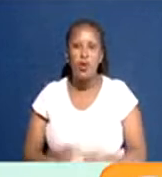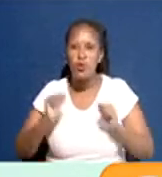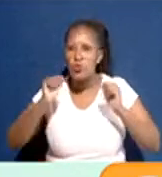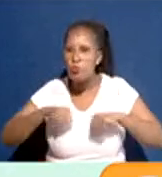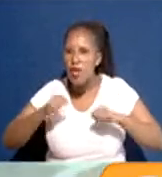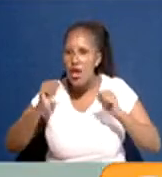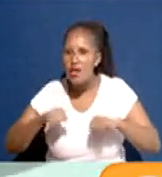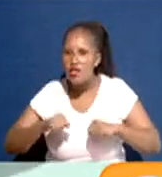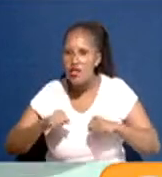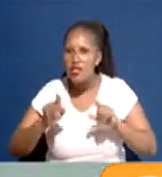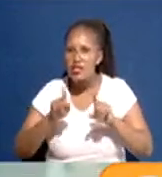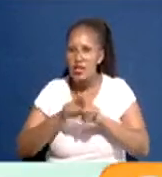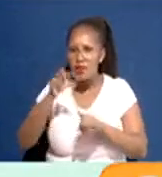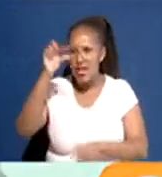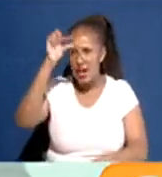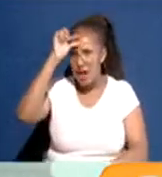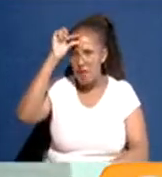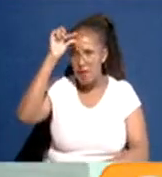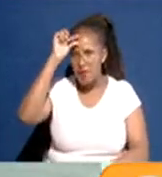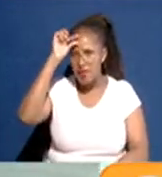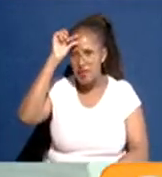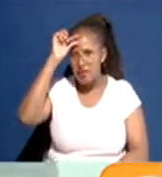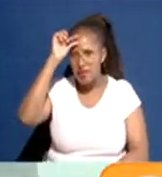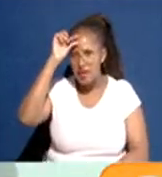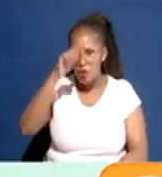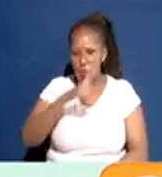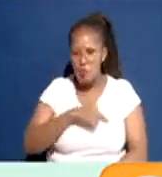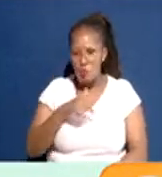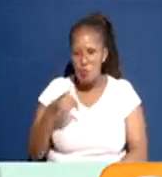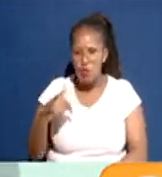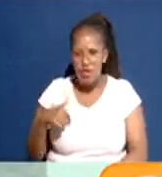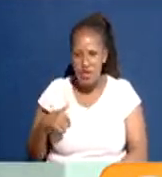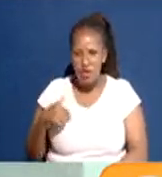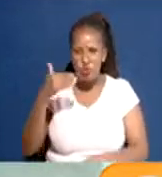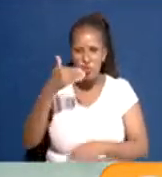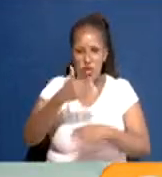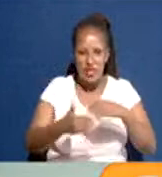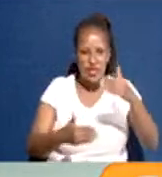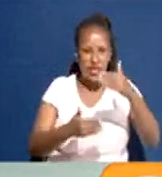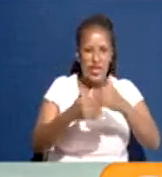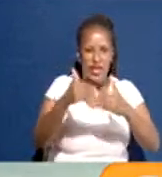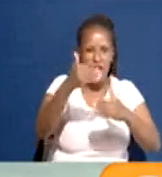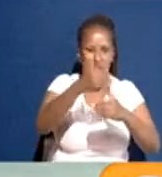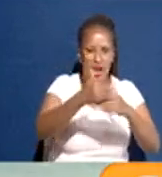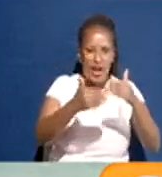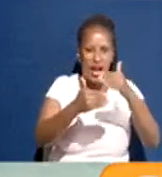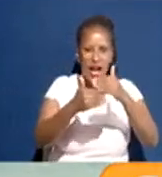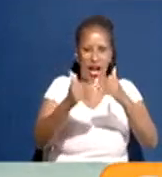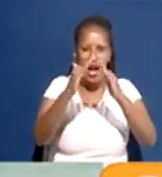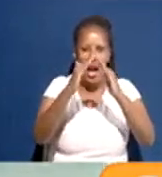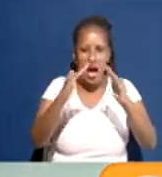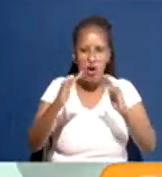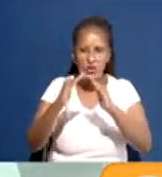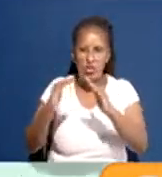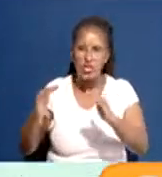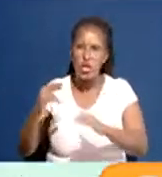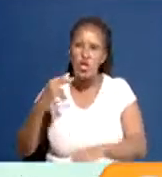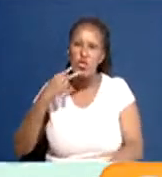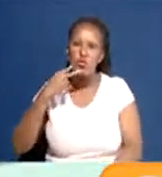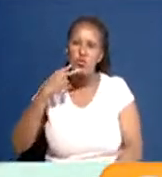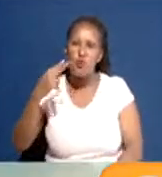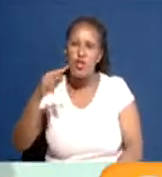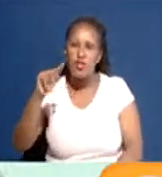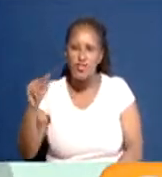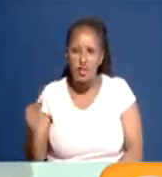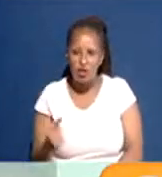Tumekubaliana kama serikali ya kwamba tutakuwa tunajenga nyumba 1,200 Kenya